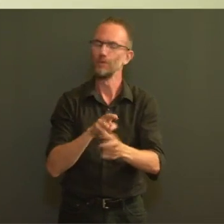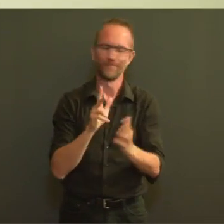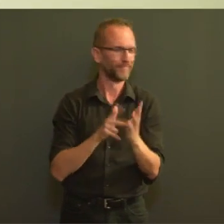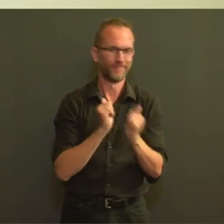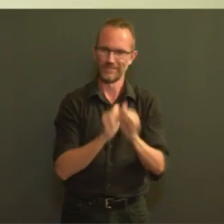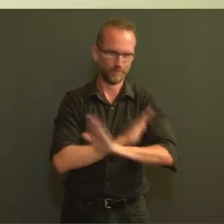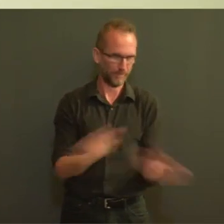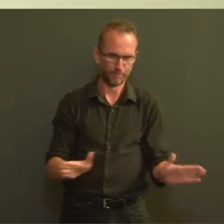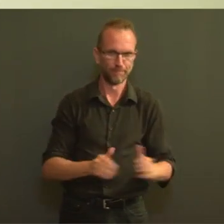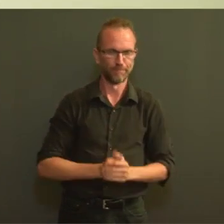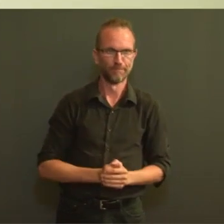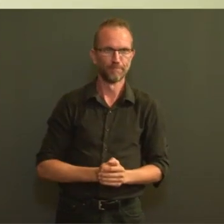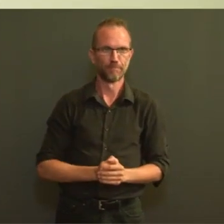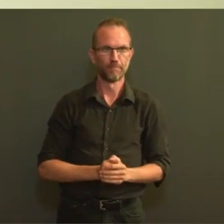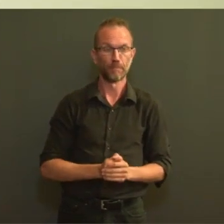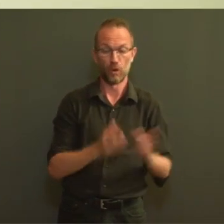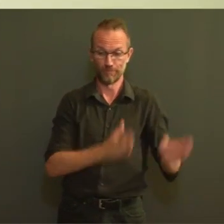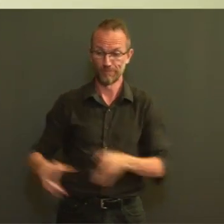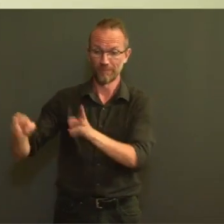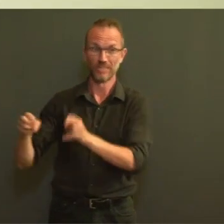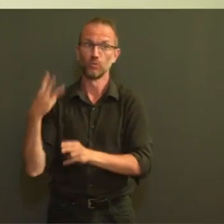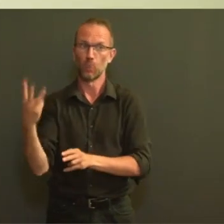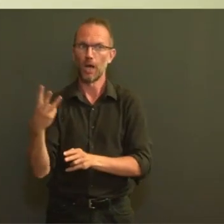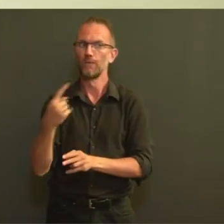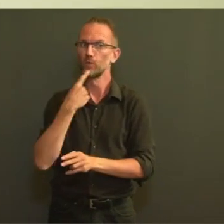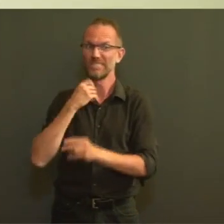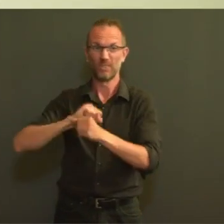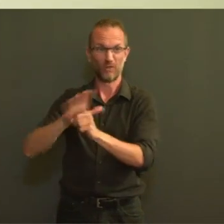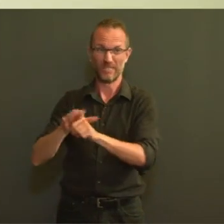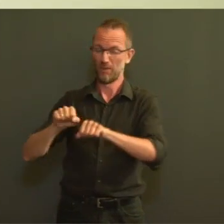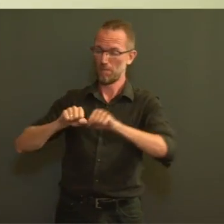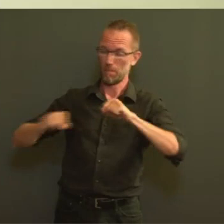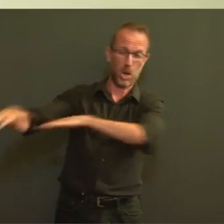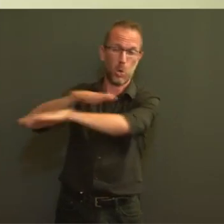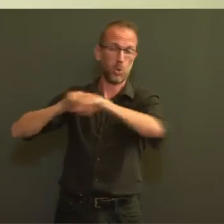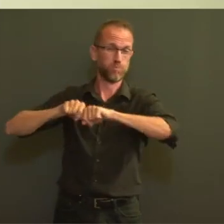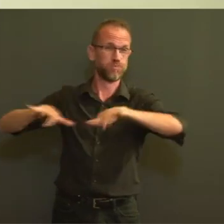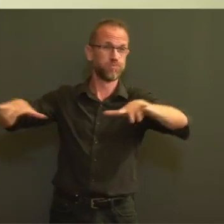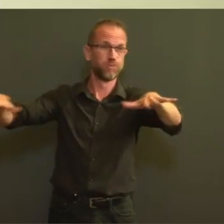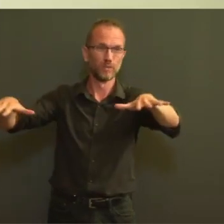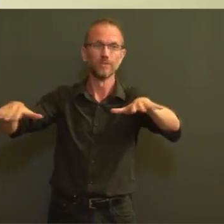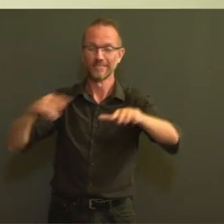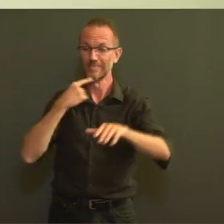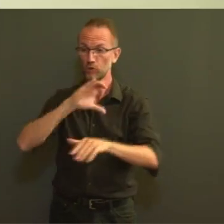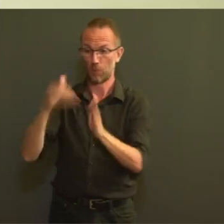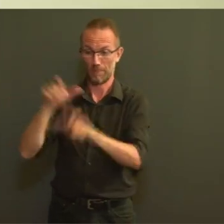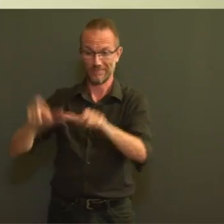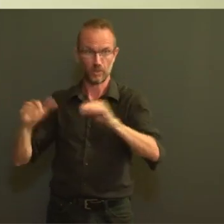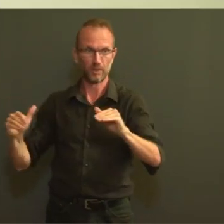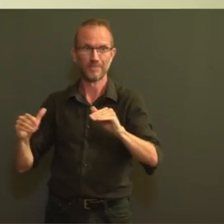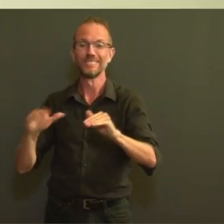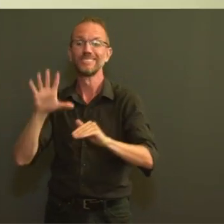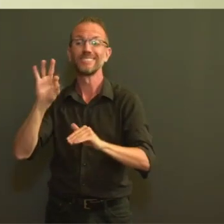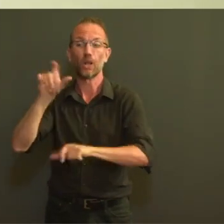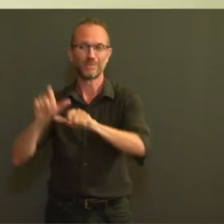Le stade 3 correspond à une circulation intense du virus avec plus de 50 cas pour 100 000 habitants pour 2 semaines.